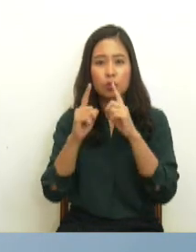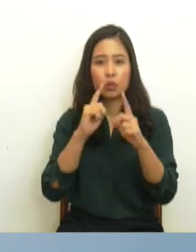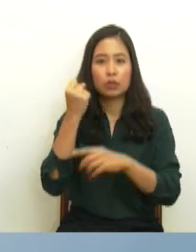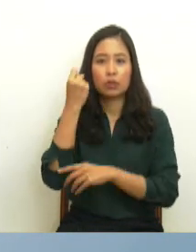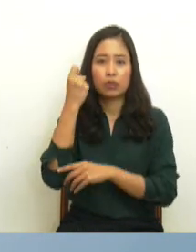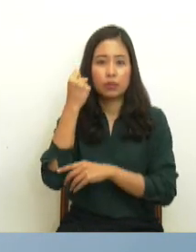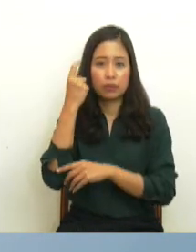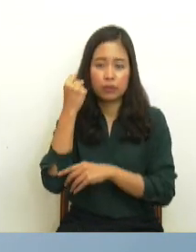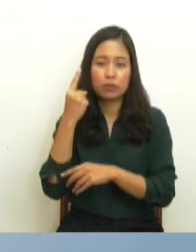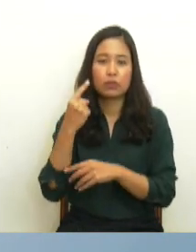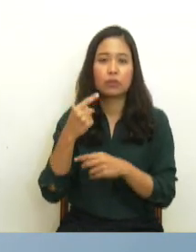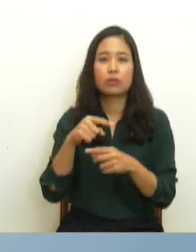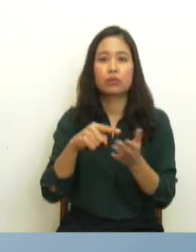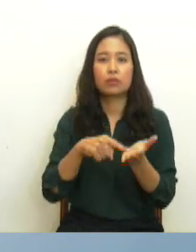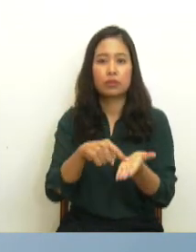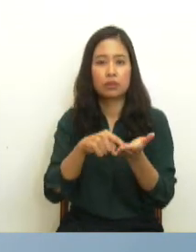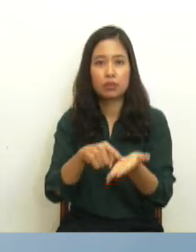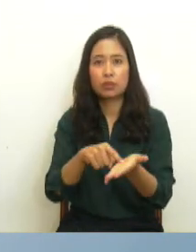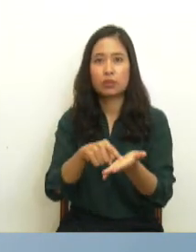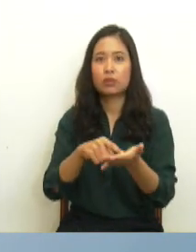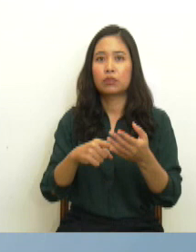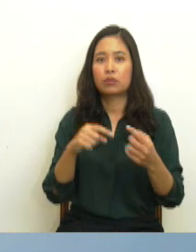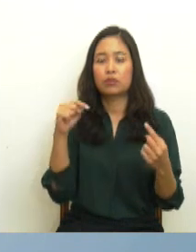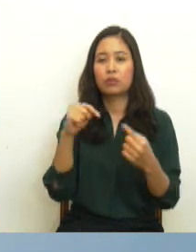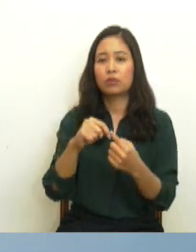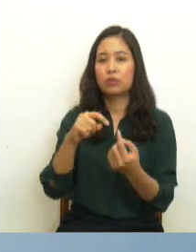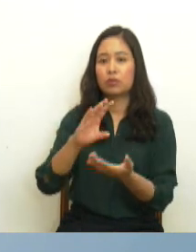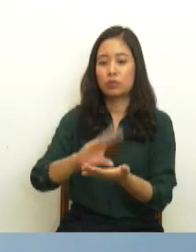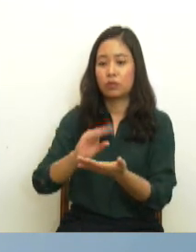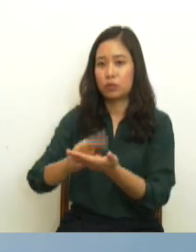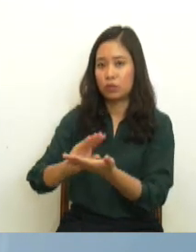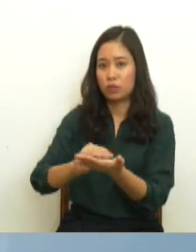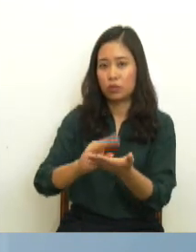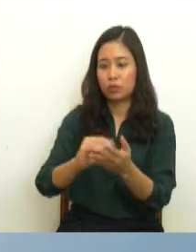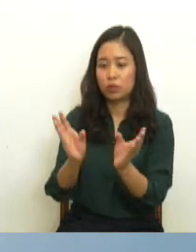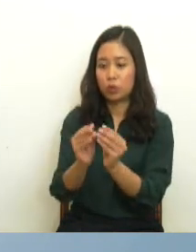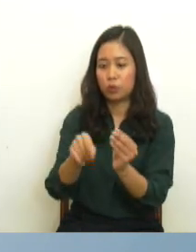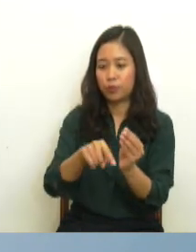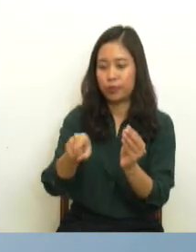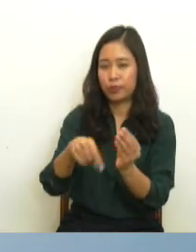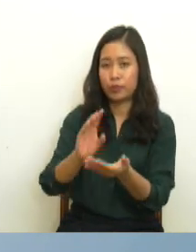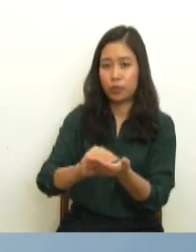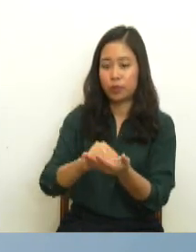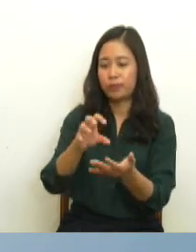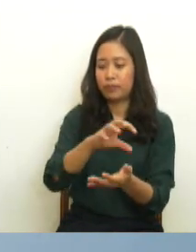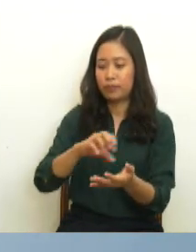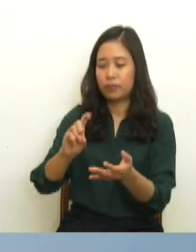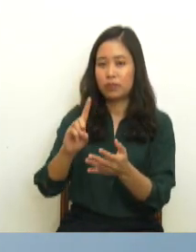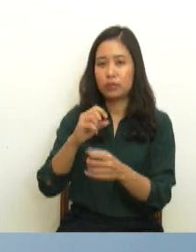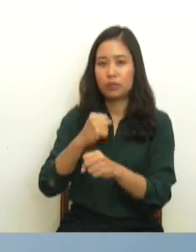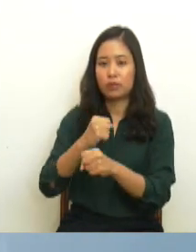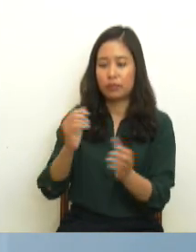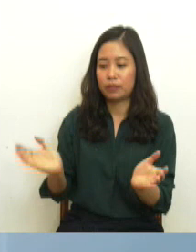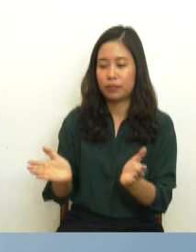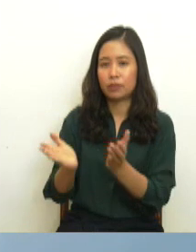กันก็เป็นที่น่ายินดีครับอาจารย์ความร่วมมือดังกล่าวเนี่ยจะทำให้เห็นการขับเคลื่อนในทิศทาง